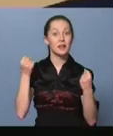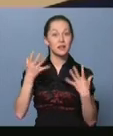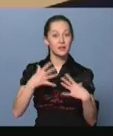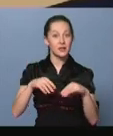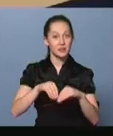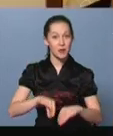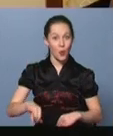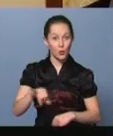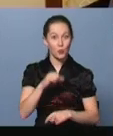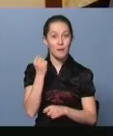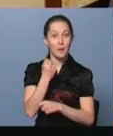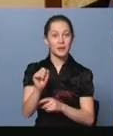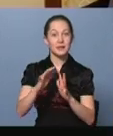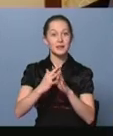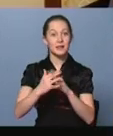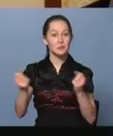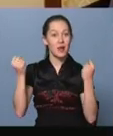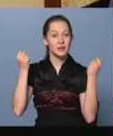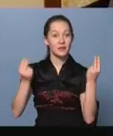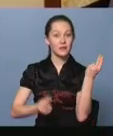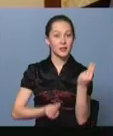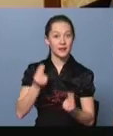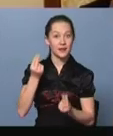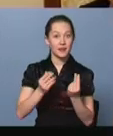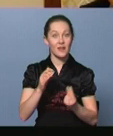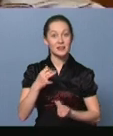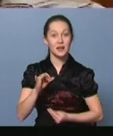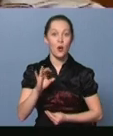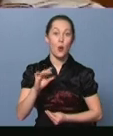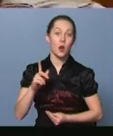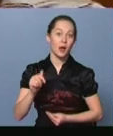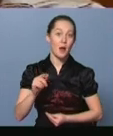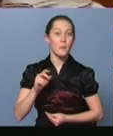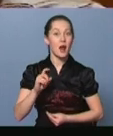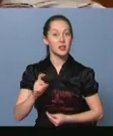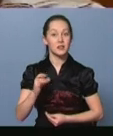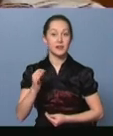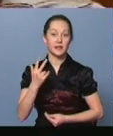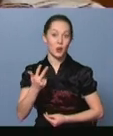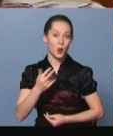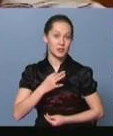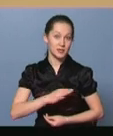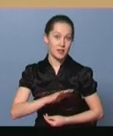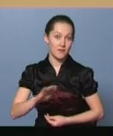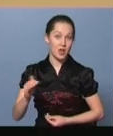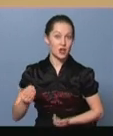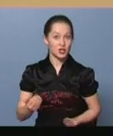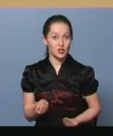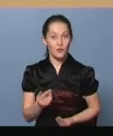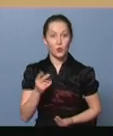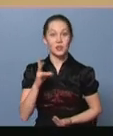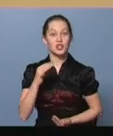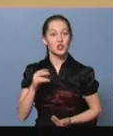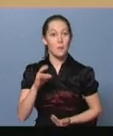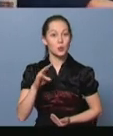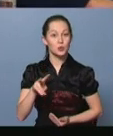Удмуртии, победители сельских спортивных игр Василий и Ольга Малых и трое их сыновей. Они живут в Нижнем Постоле, имеют